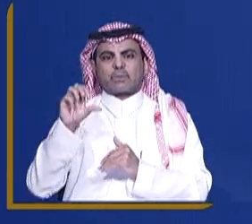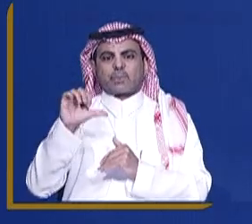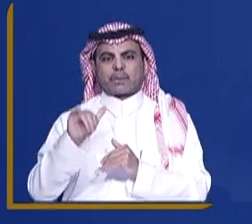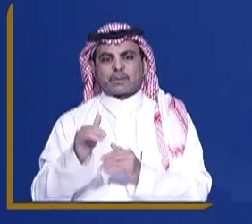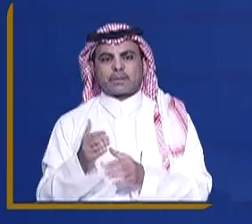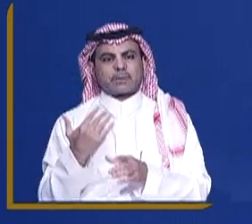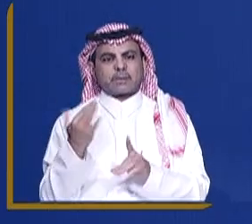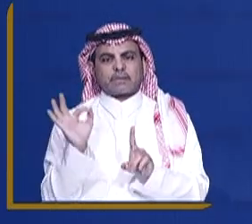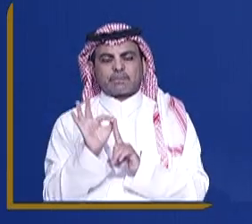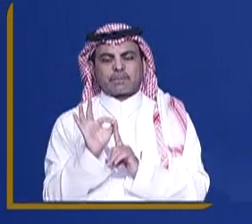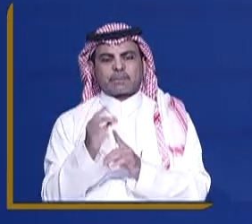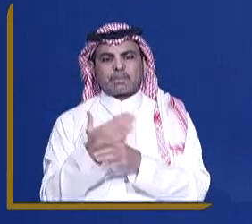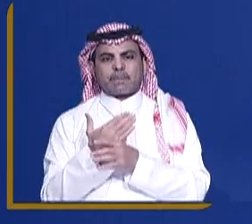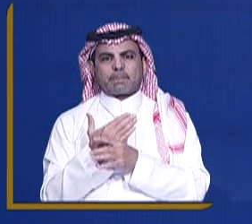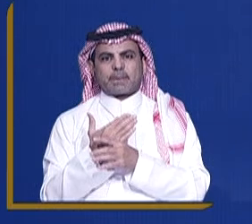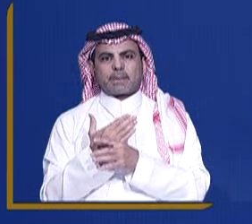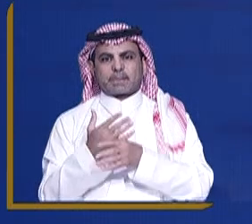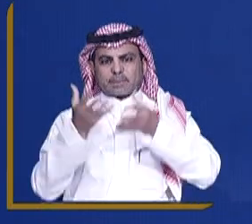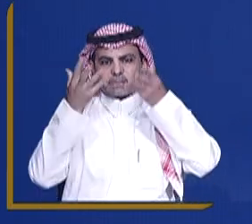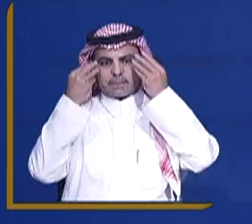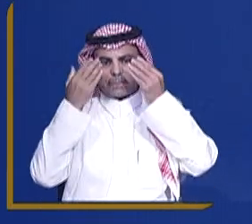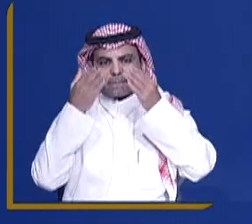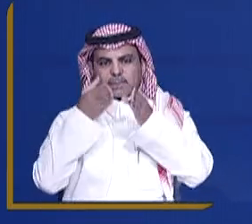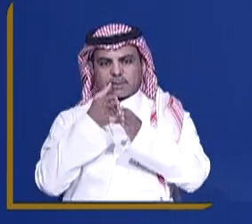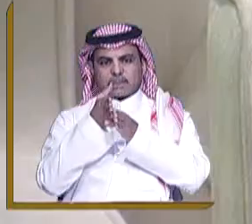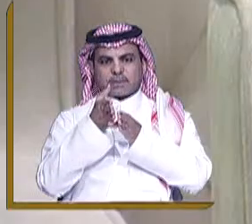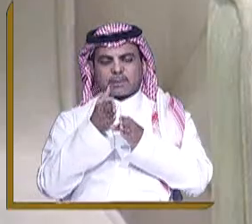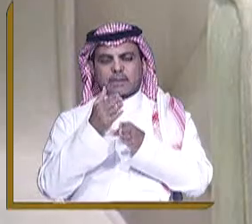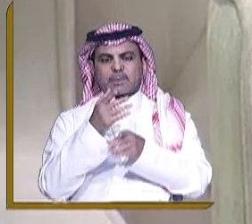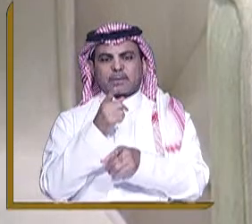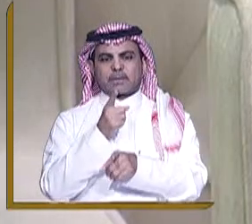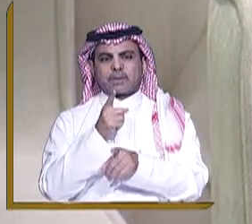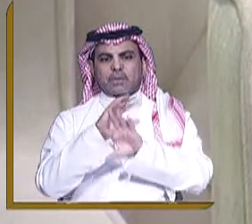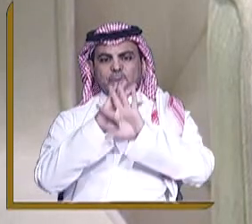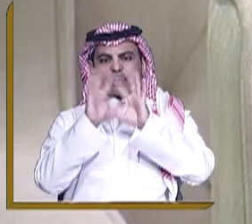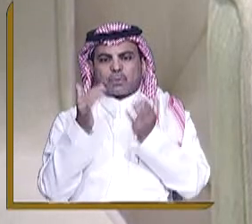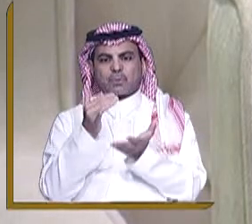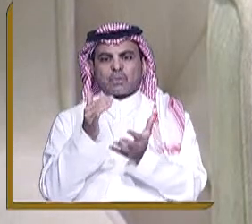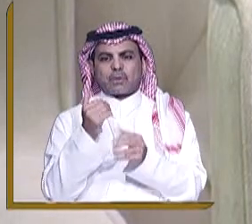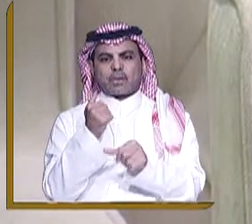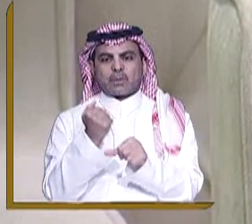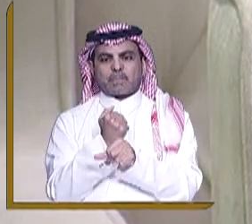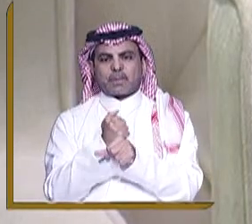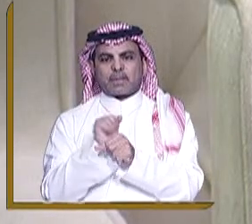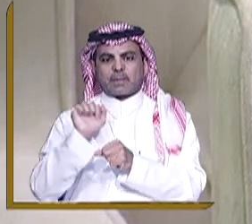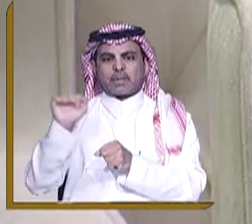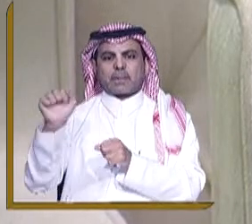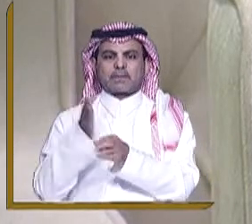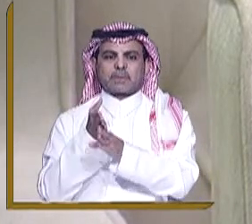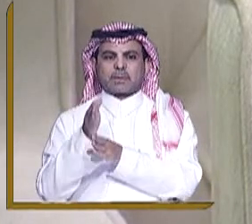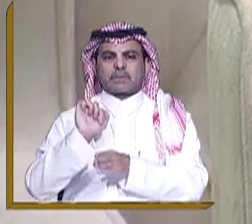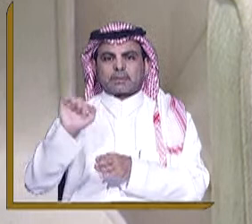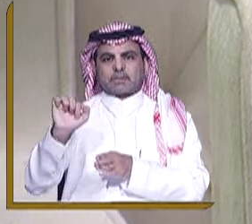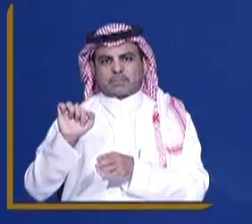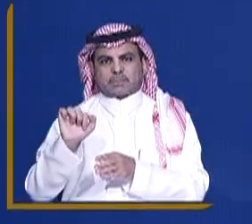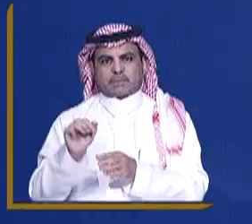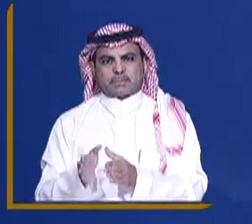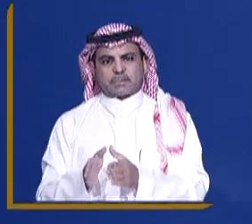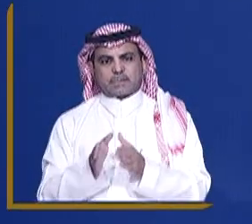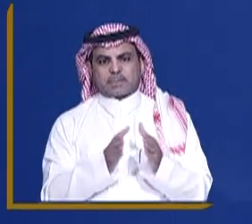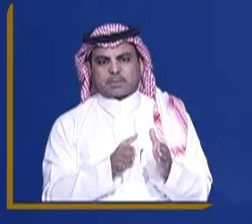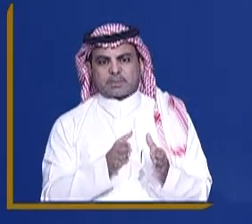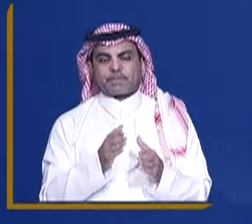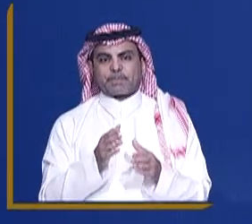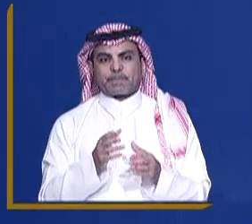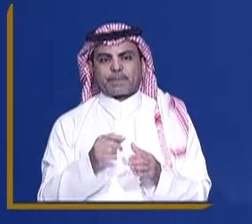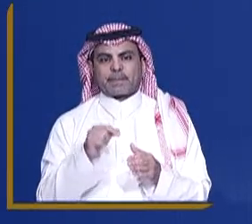هو التفرغ للعمل التربوي والتعليمي وإسناد جميع هذه الأعمال إلى المتخصصين، وأنا متأكد كذلك ليس